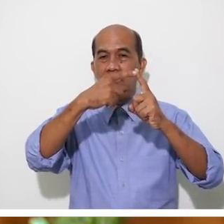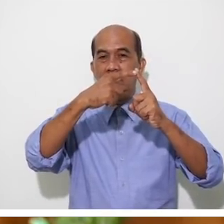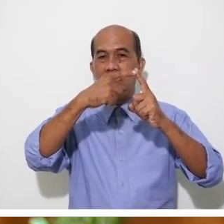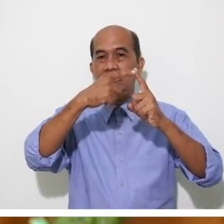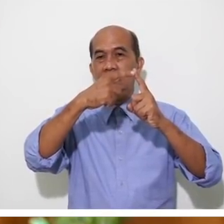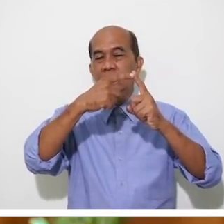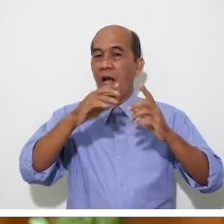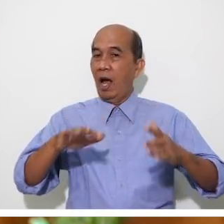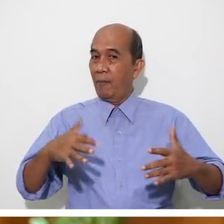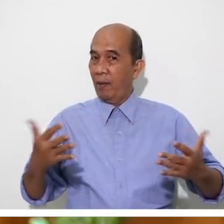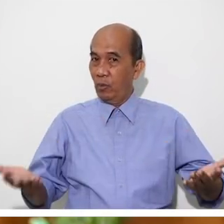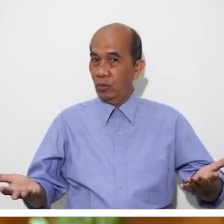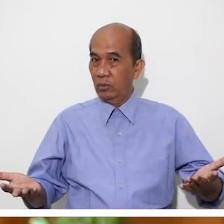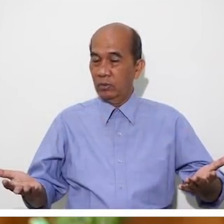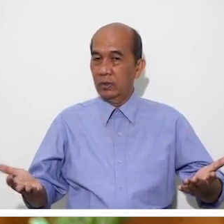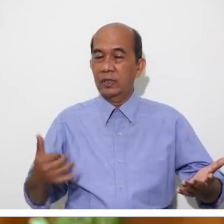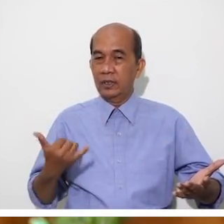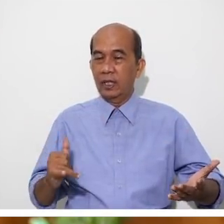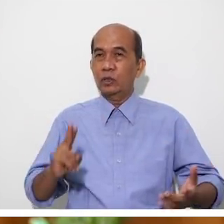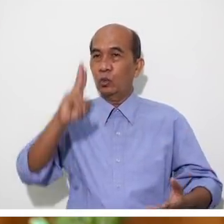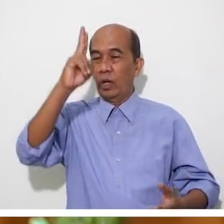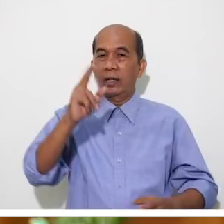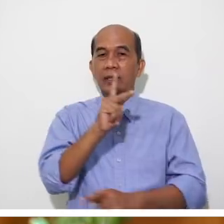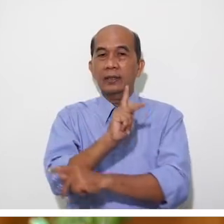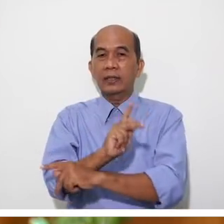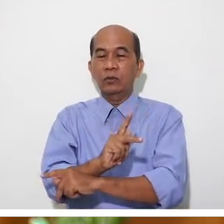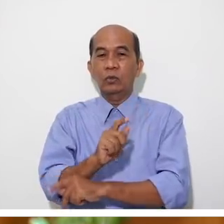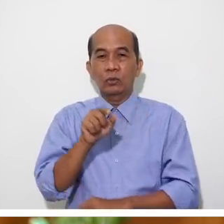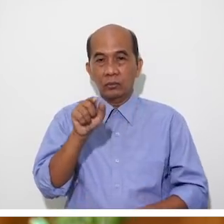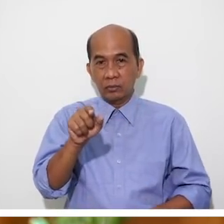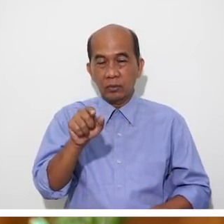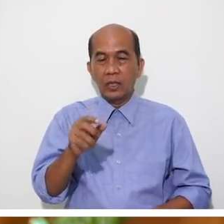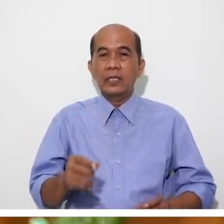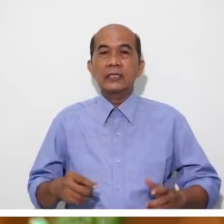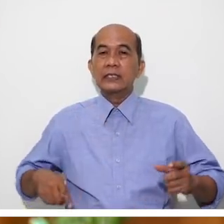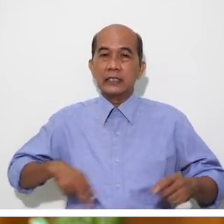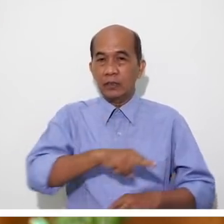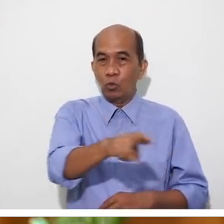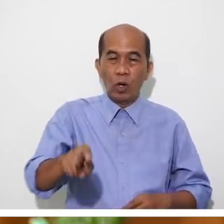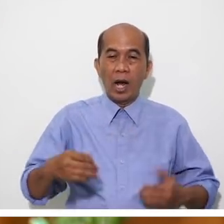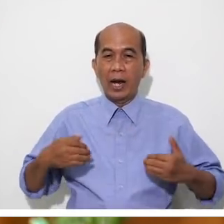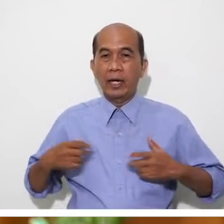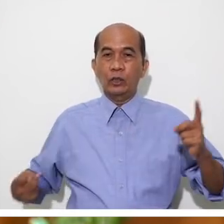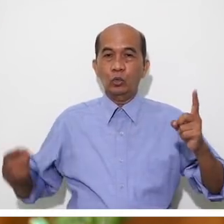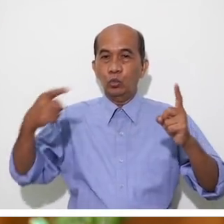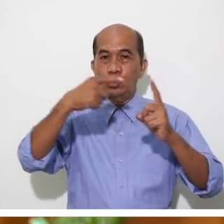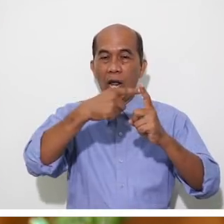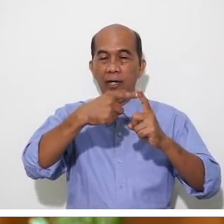Ya, apapun yang Tuhan lakukan untuk saudara, semua ada tujuannya.